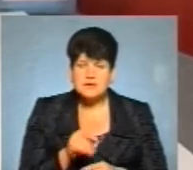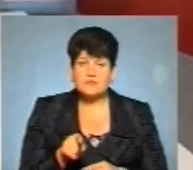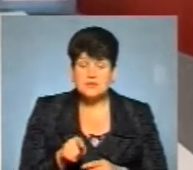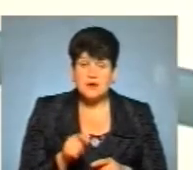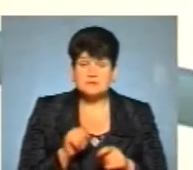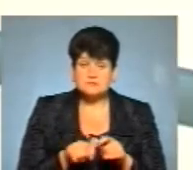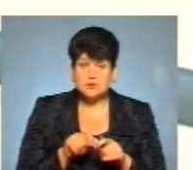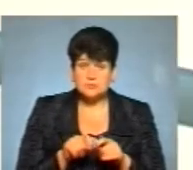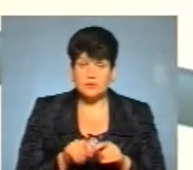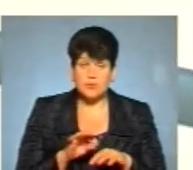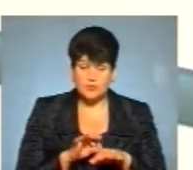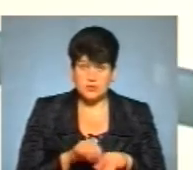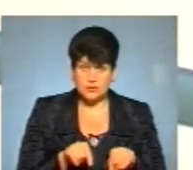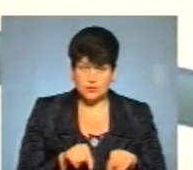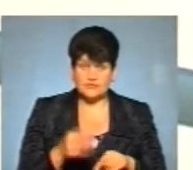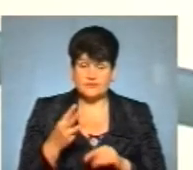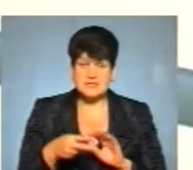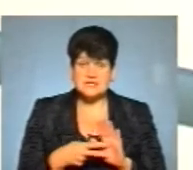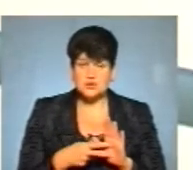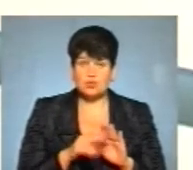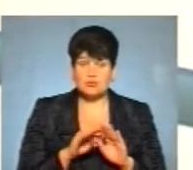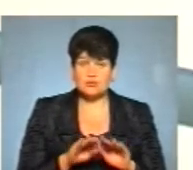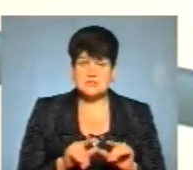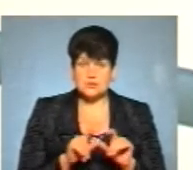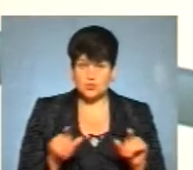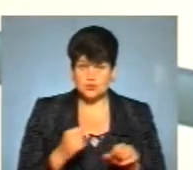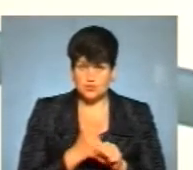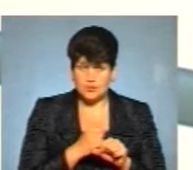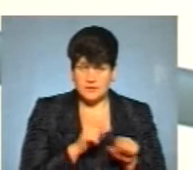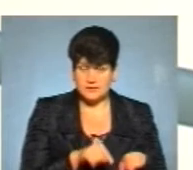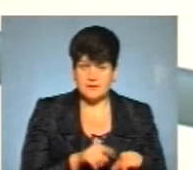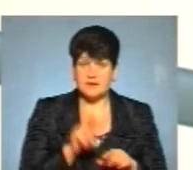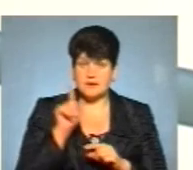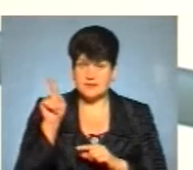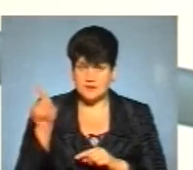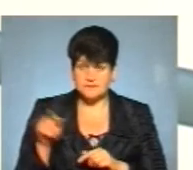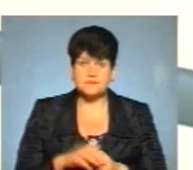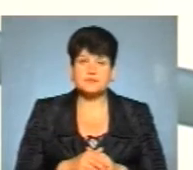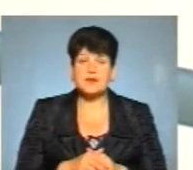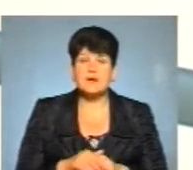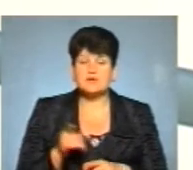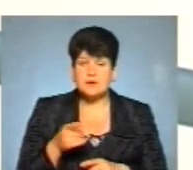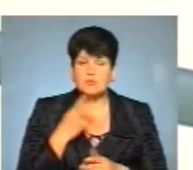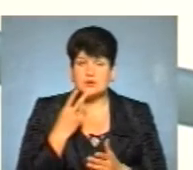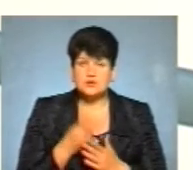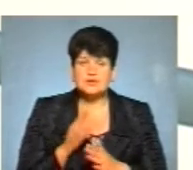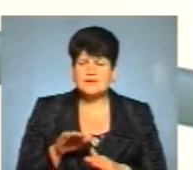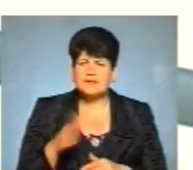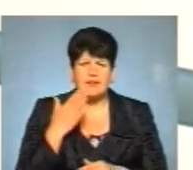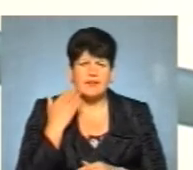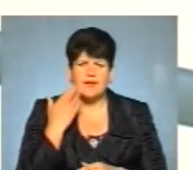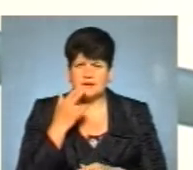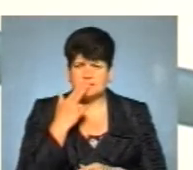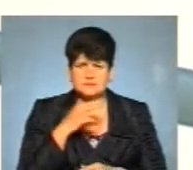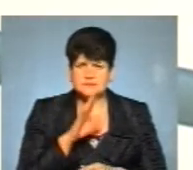досліджує, тут проводила це на базі 37-го садочку, і там зіставляє. Так вона показала, що діти дуже легко